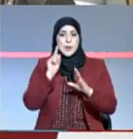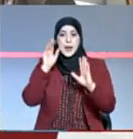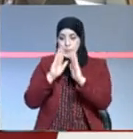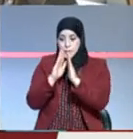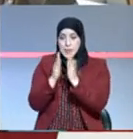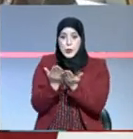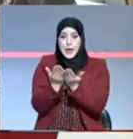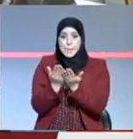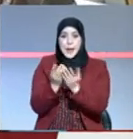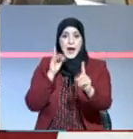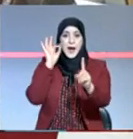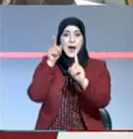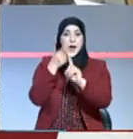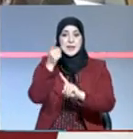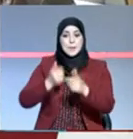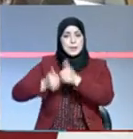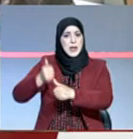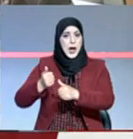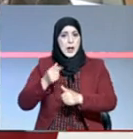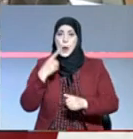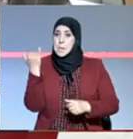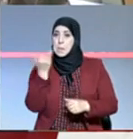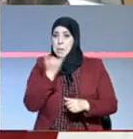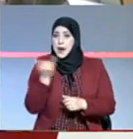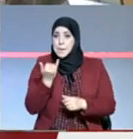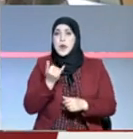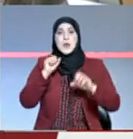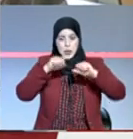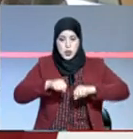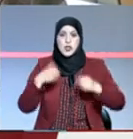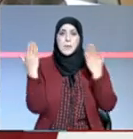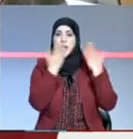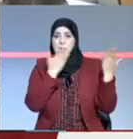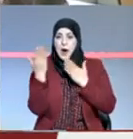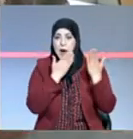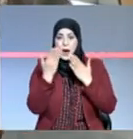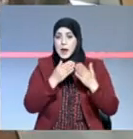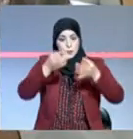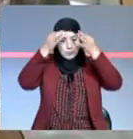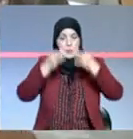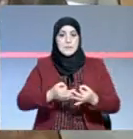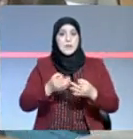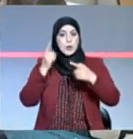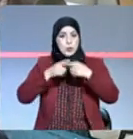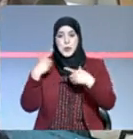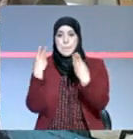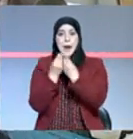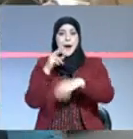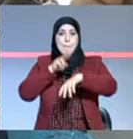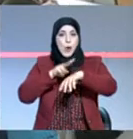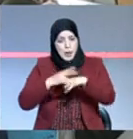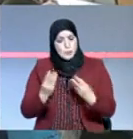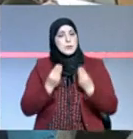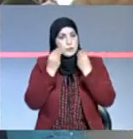بيكفيها في القسم هو الدرس وعدوا كتاب الشعب الاضافه الاضافه